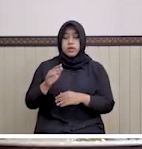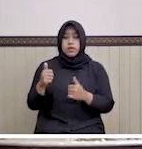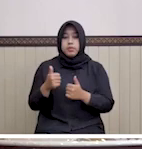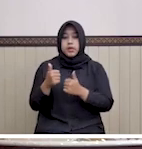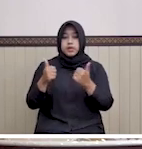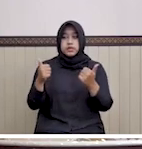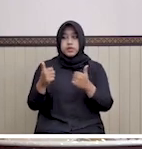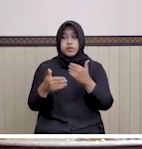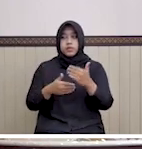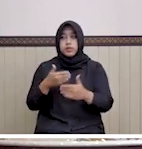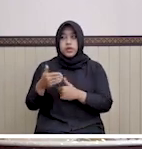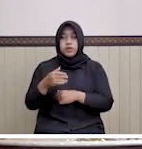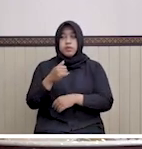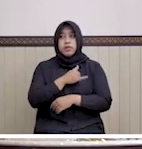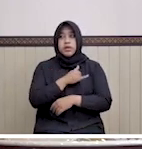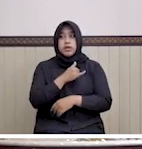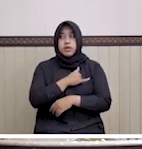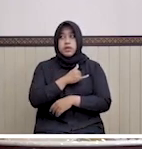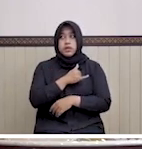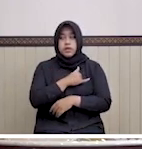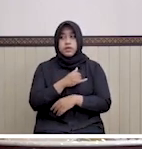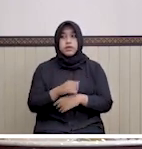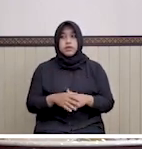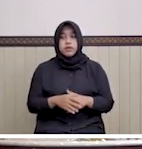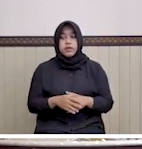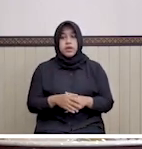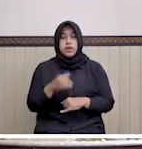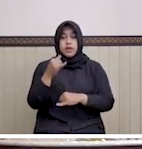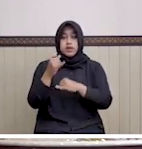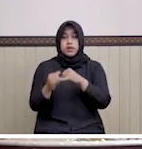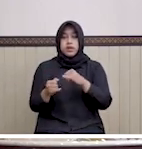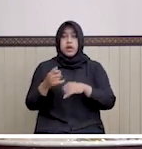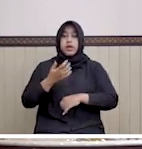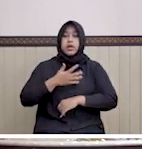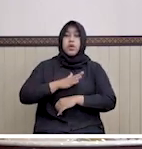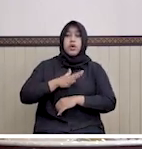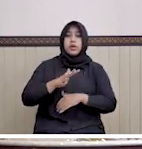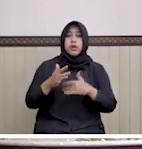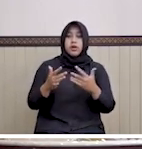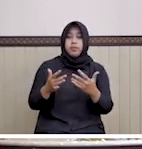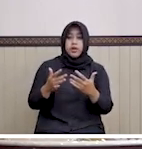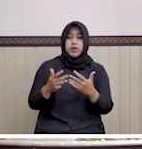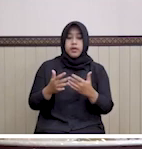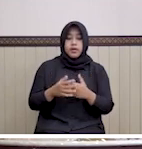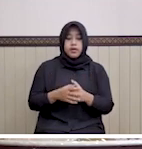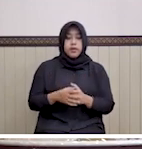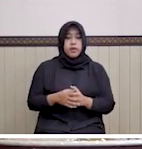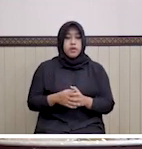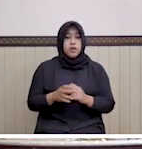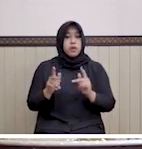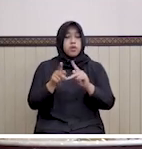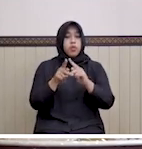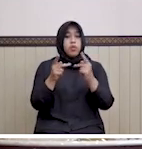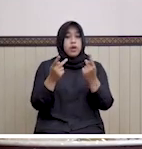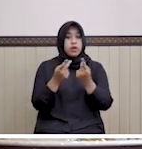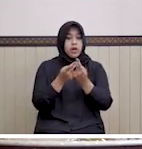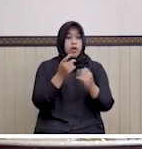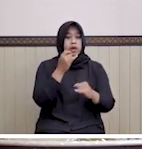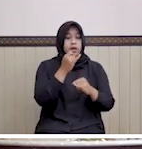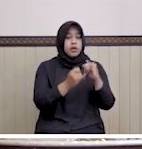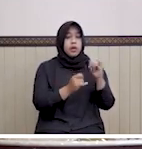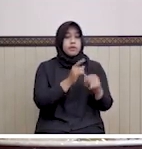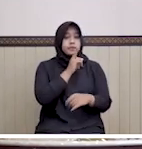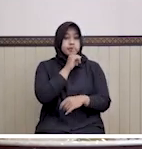berhasil kemudian meyakinkan akhirnya dikhawatirkan Bahwa keluarga memilih untuk Diam